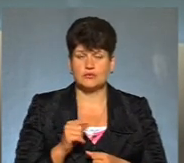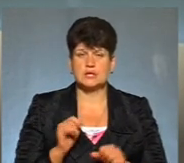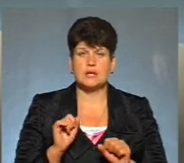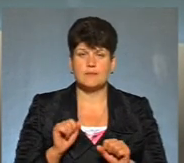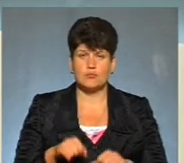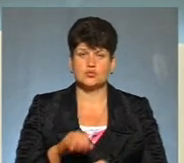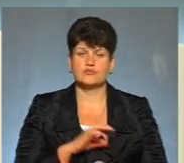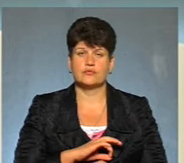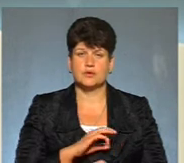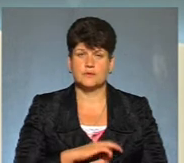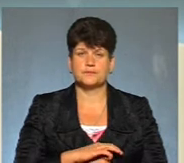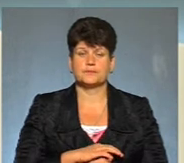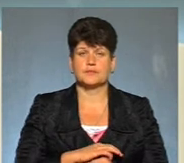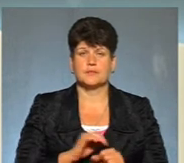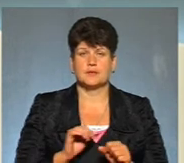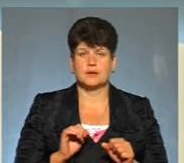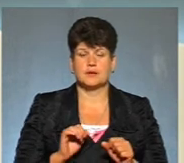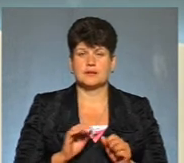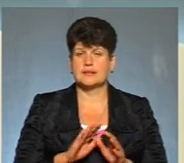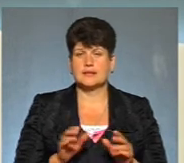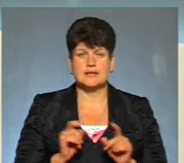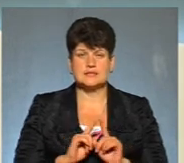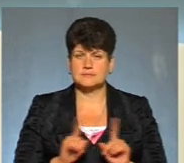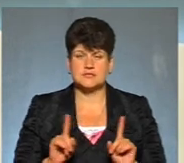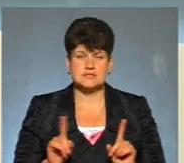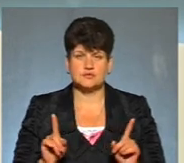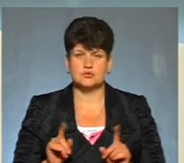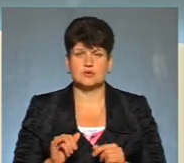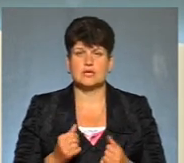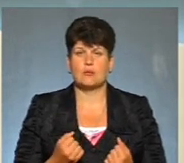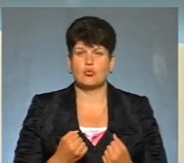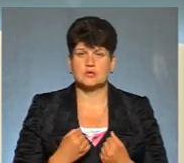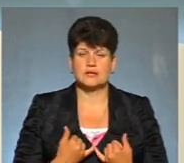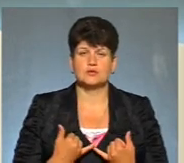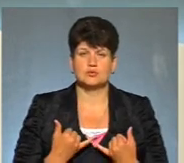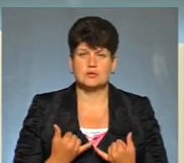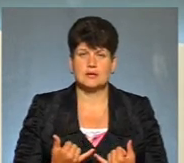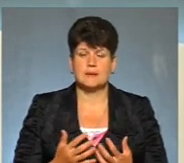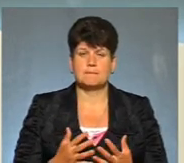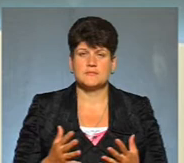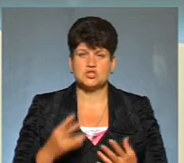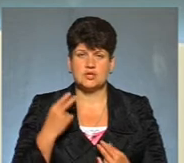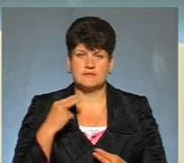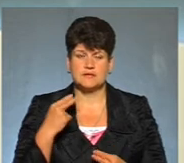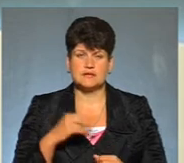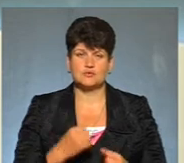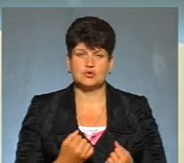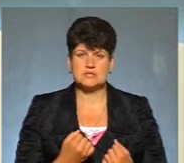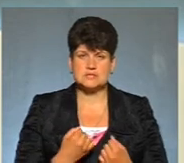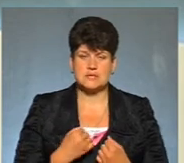можуть використати потенціал неспецифічного імунітету для більш ефективного захисту